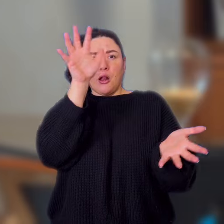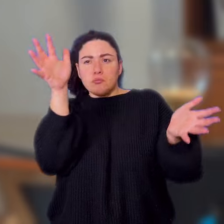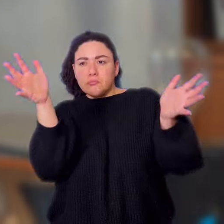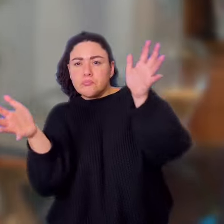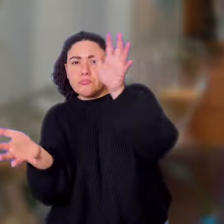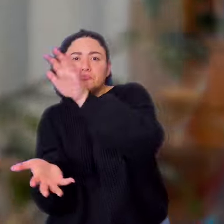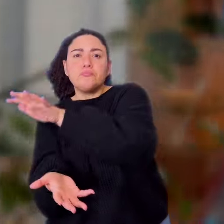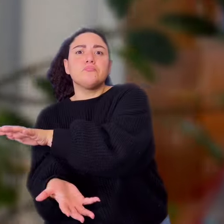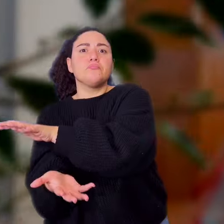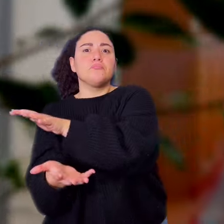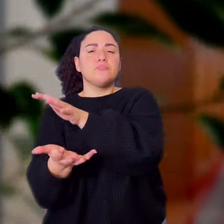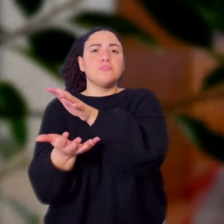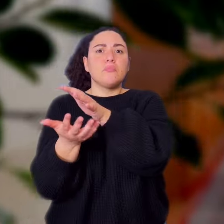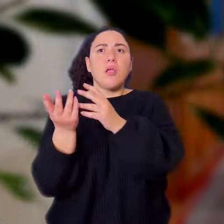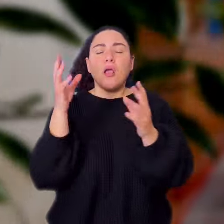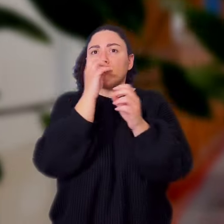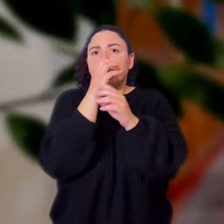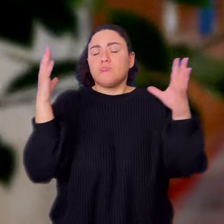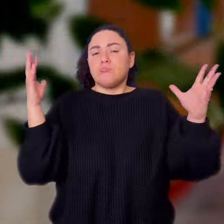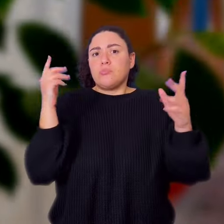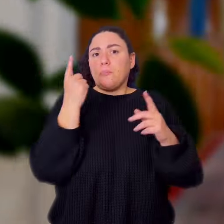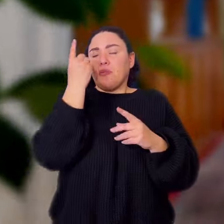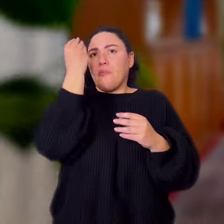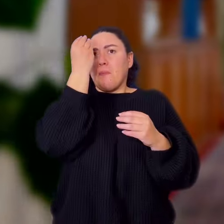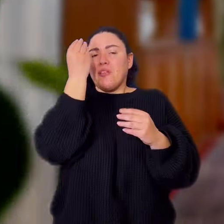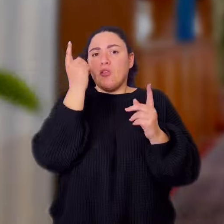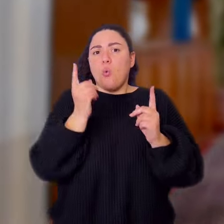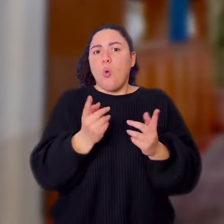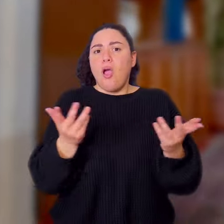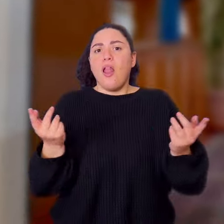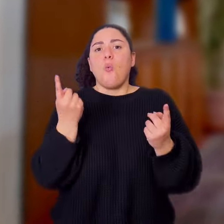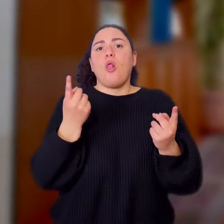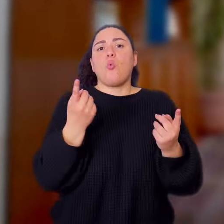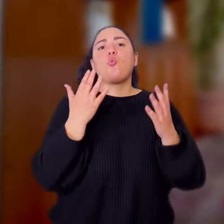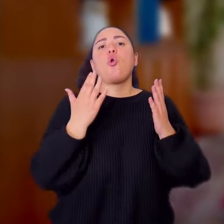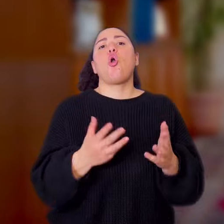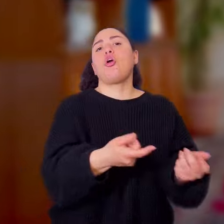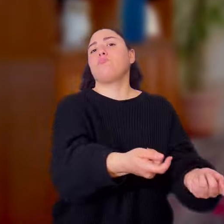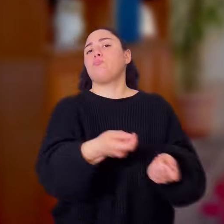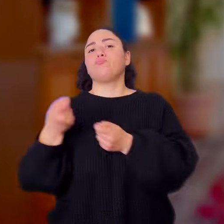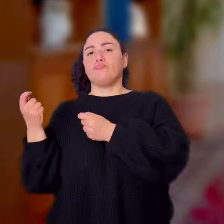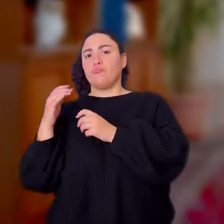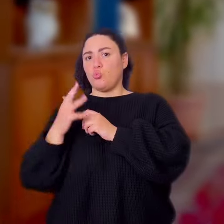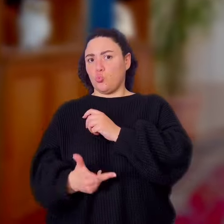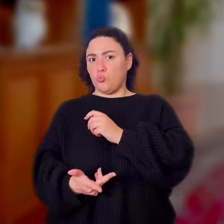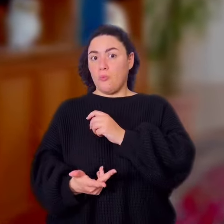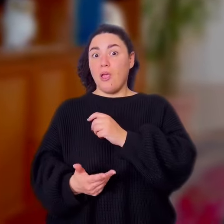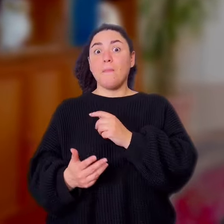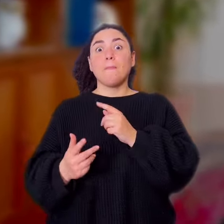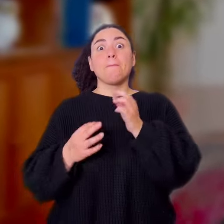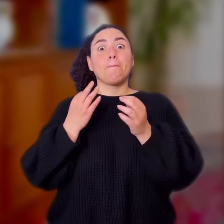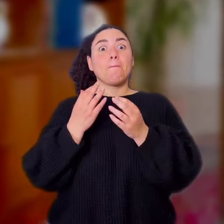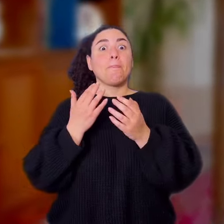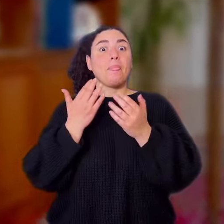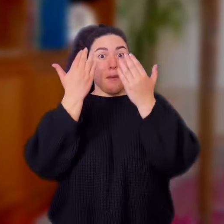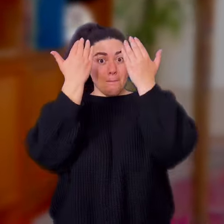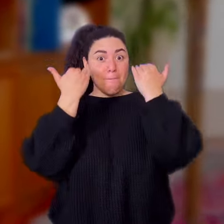dal Sepolcro e ha pensato appunto al trafugamento del corpo del Signore questa corsa di Maria